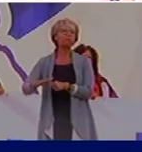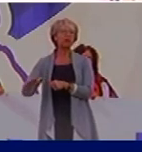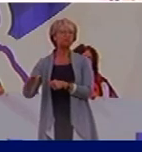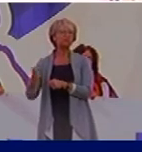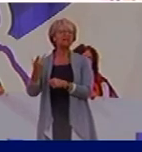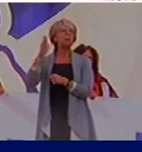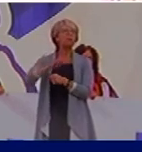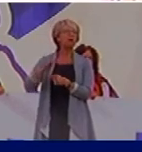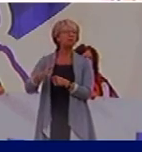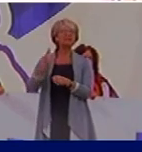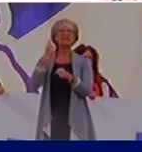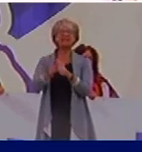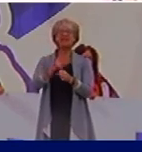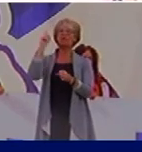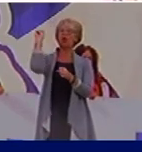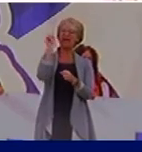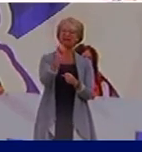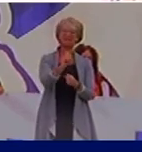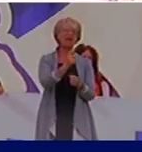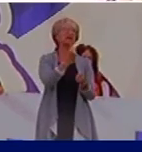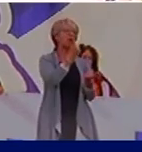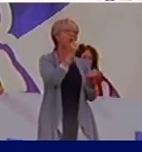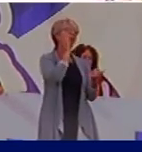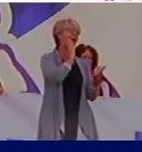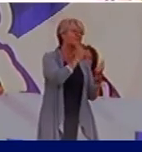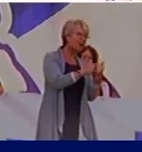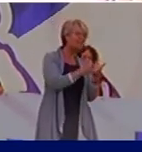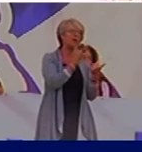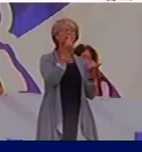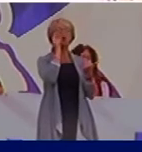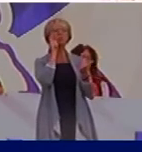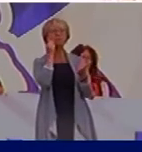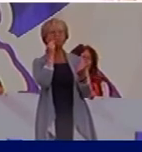I bambini devono arrivare da una mamma e da un papà.